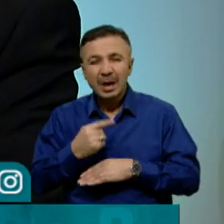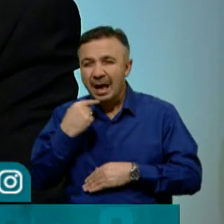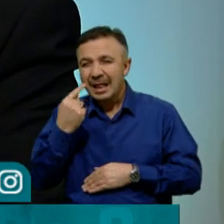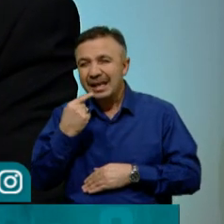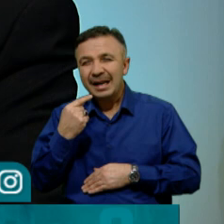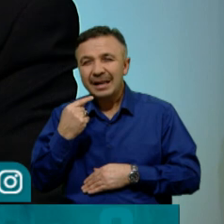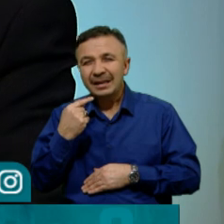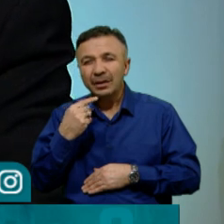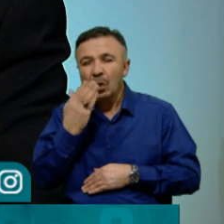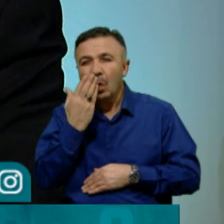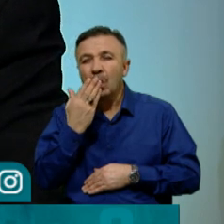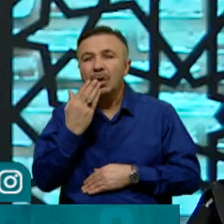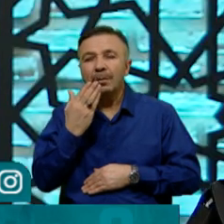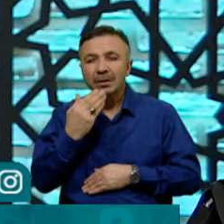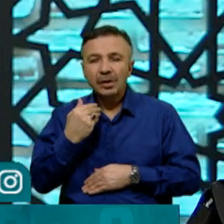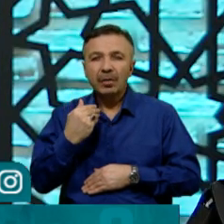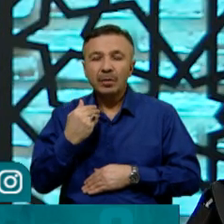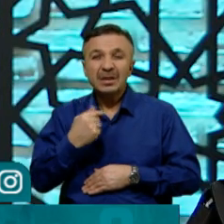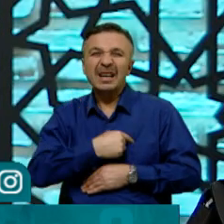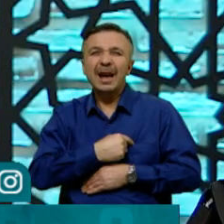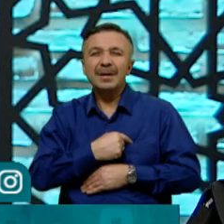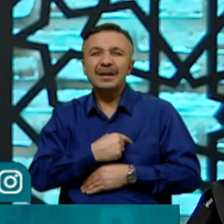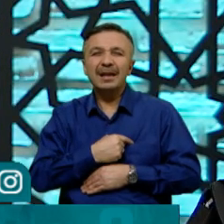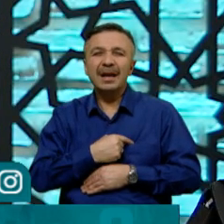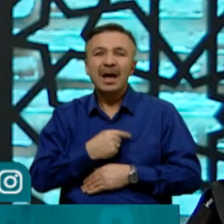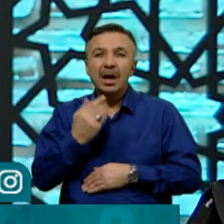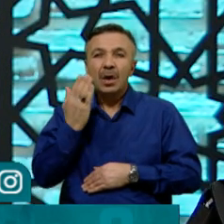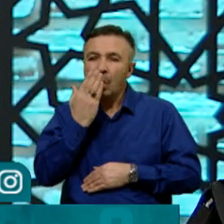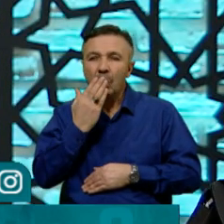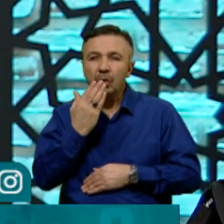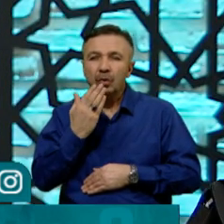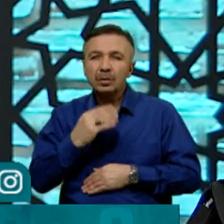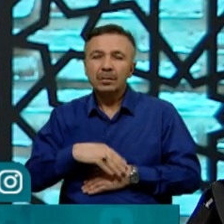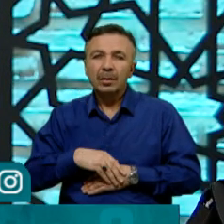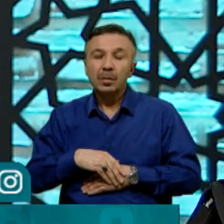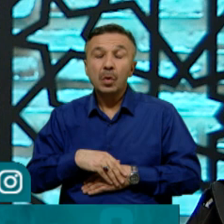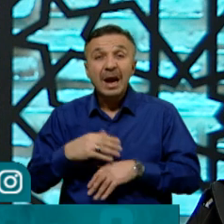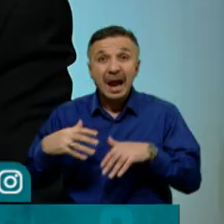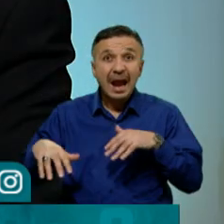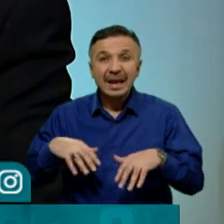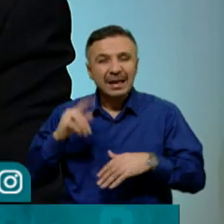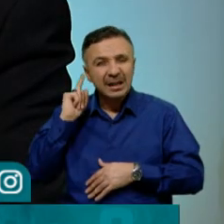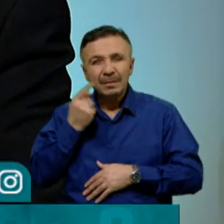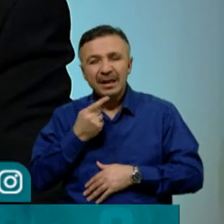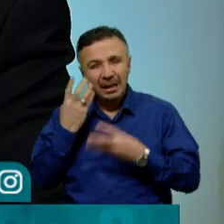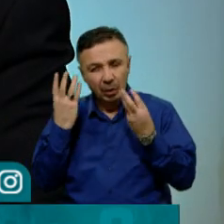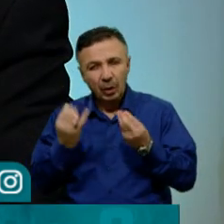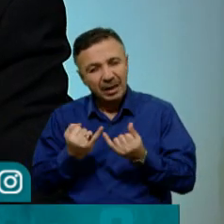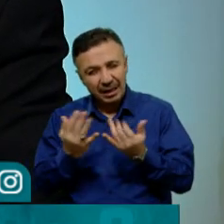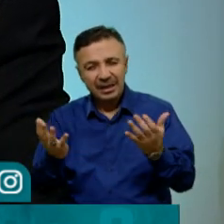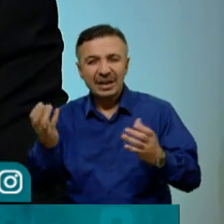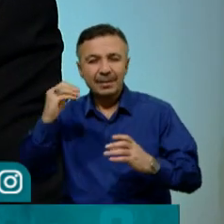kalbinden geçirebilirsin O da o şekilde yapar ama bu engelli olan kardeşlerimiz için geçerlidir Yoksa